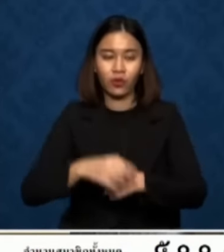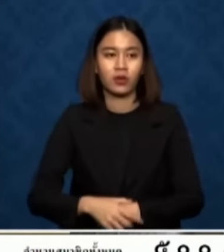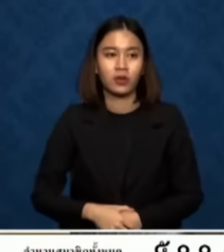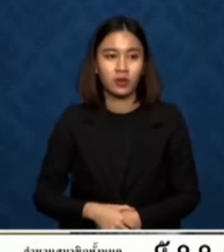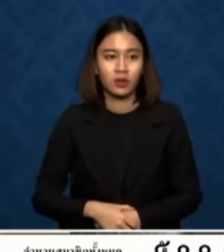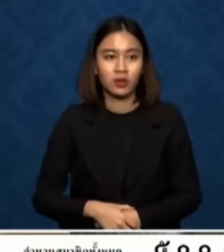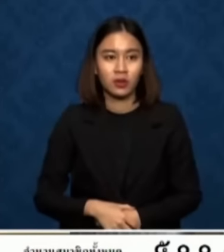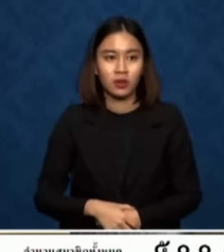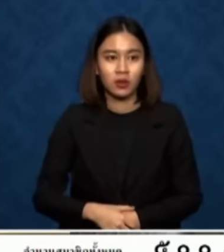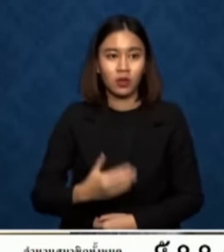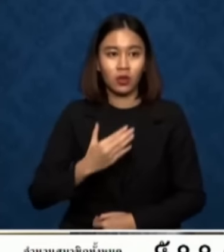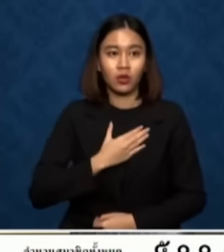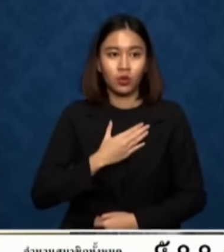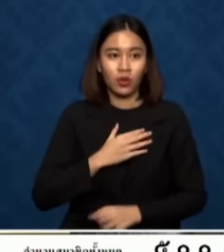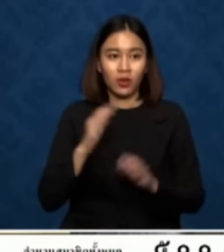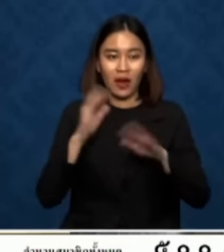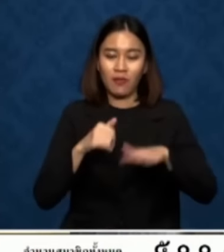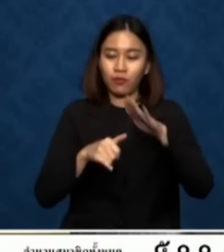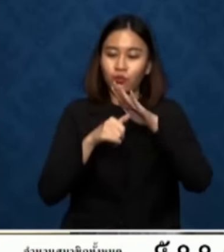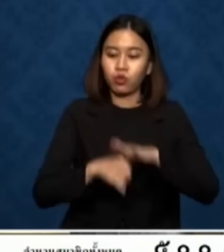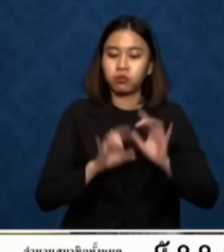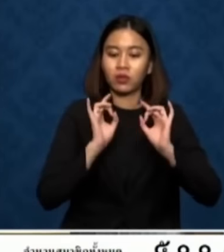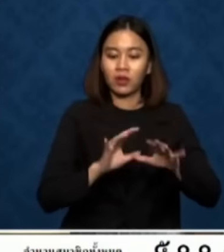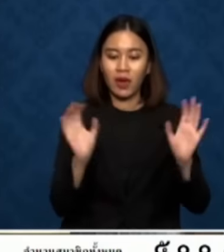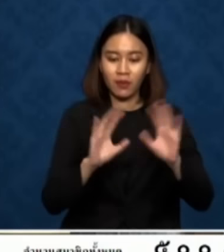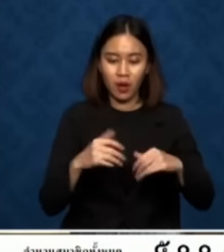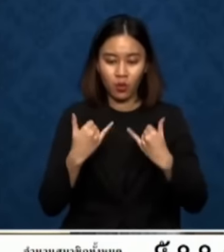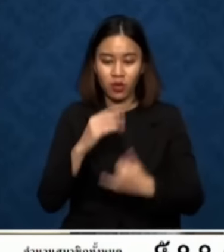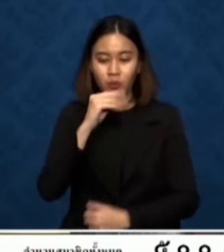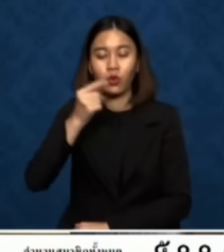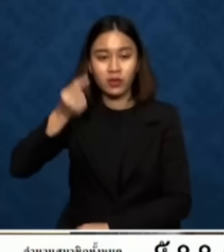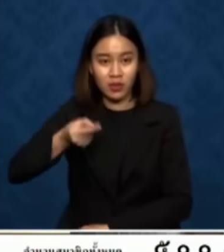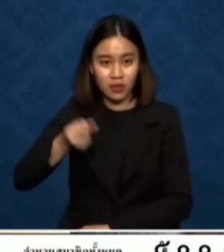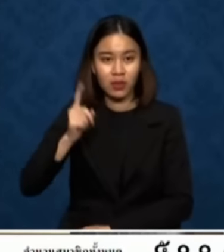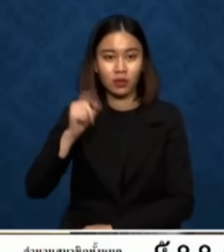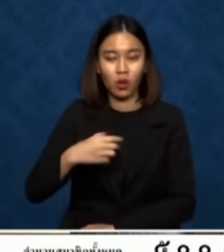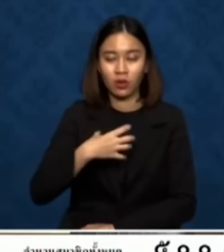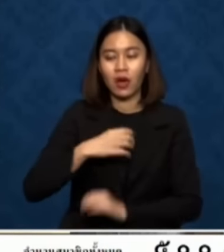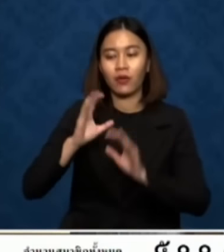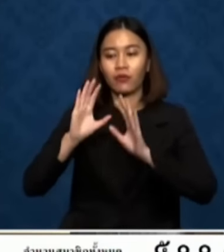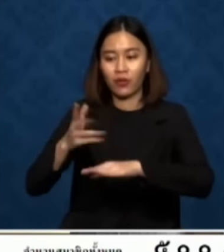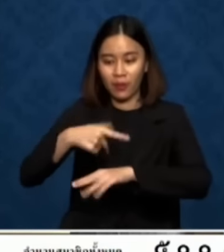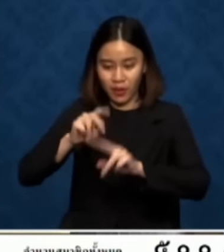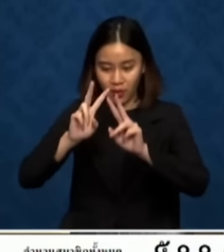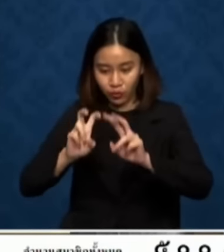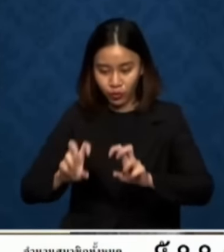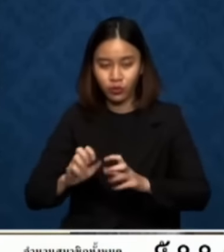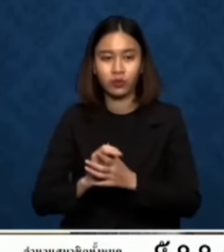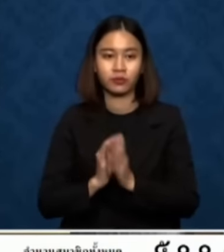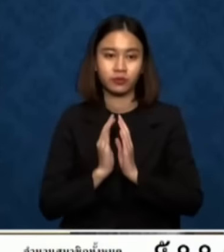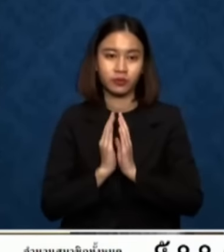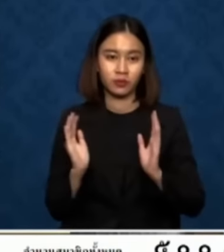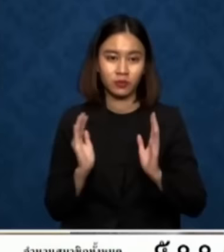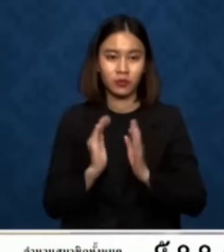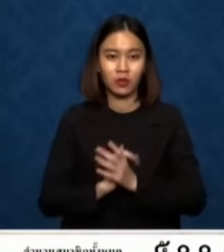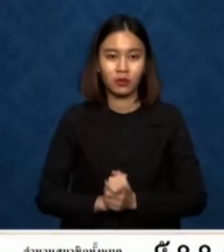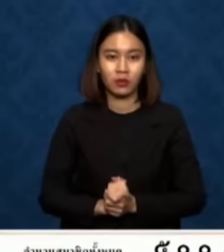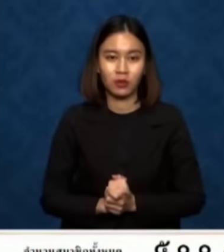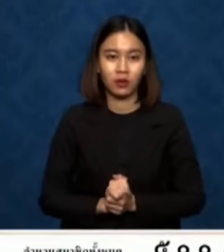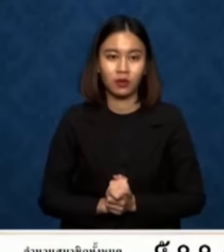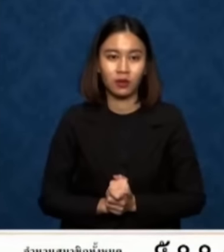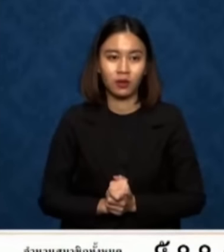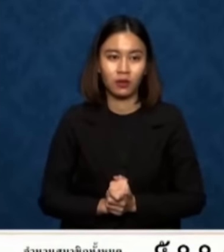พยายามให้ว่าตัวเองเป็นเหยื่อครับวันนี้นะครับต้องพูดความจริงครับฝากท่านประธานวินิจฉัยด้วยครับขอบคุณคร ับครับผมวินิ